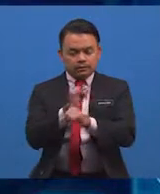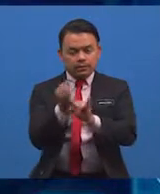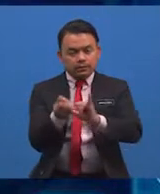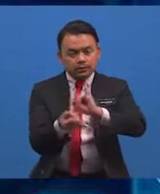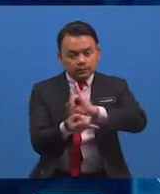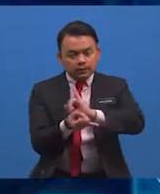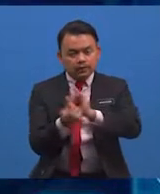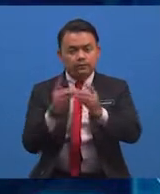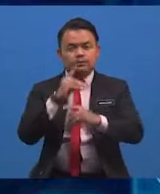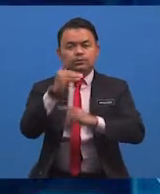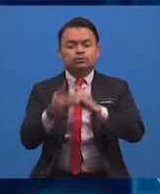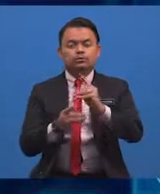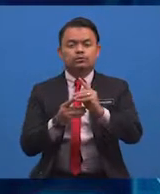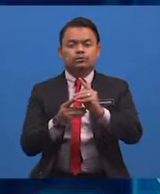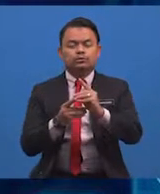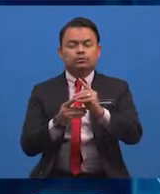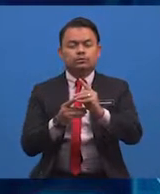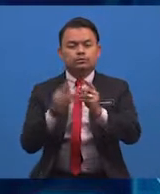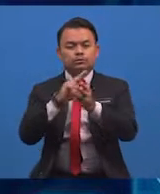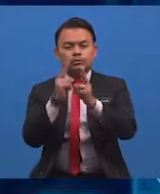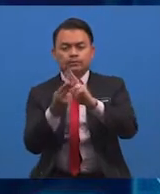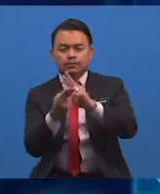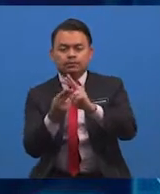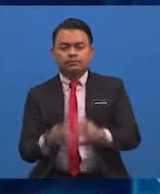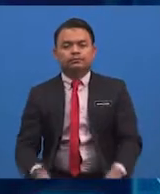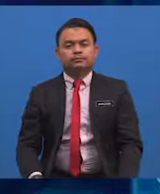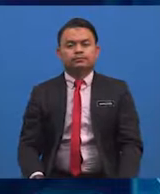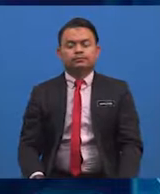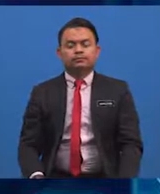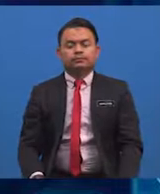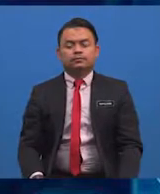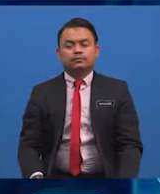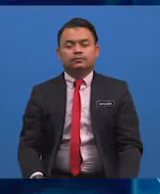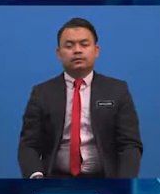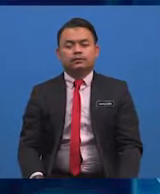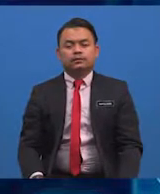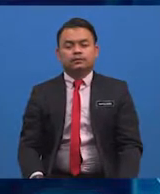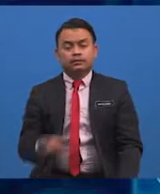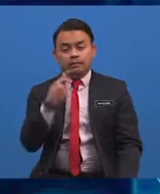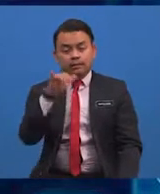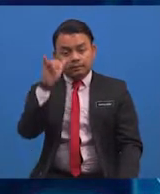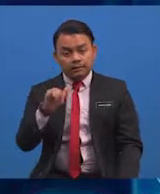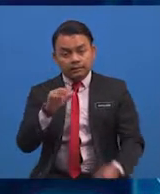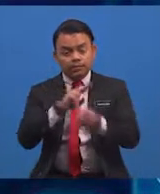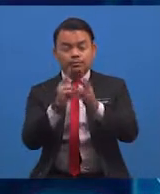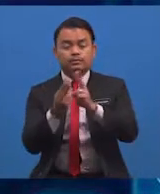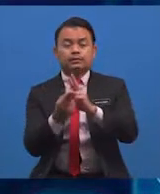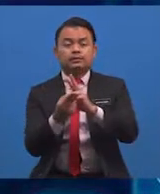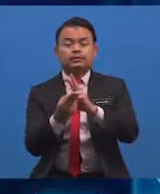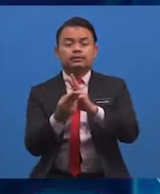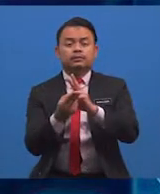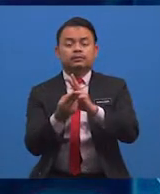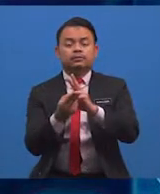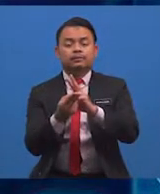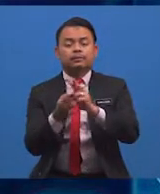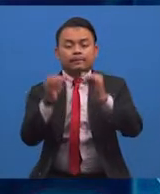adalah disebabkan oleh kita sendiri. Mengapa cikgu berkata demikian? Kerana kitalah yang mentadbir dunia